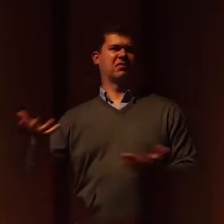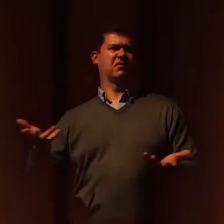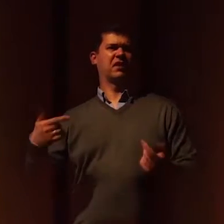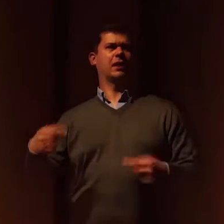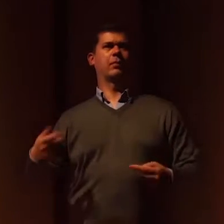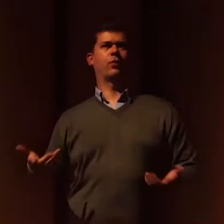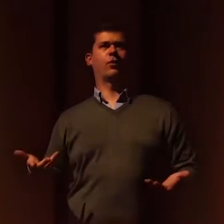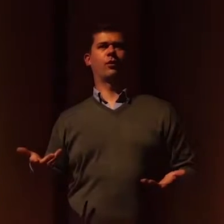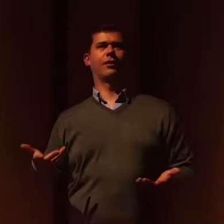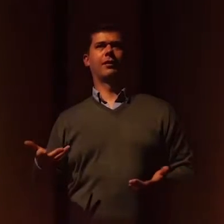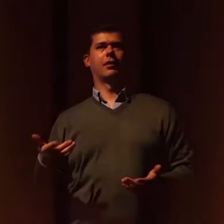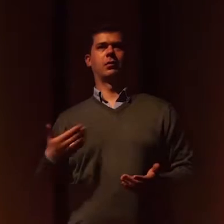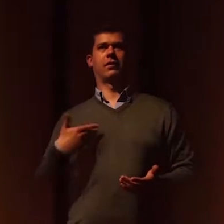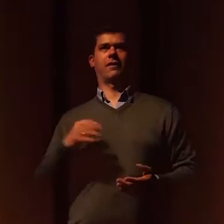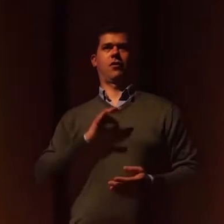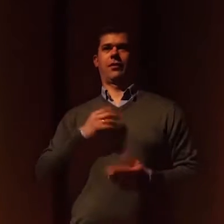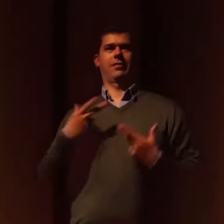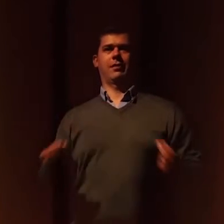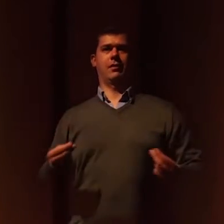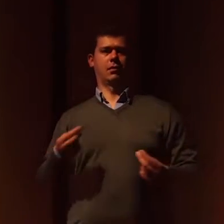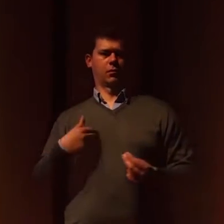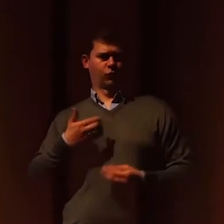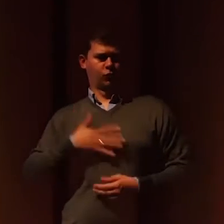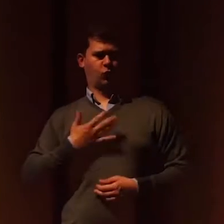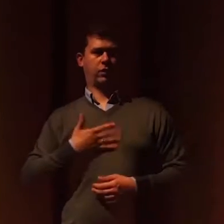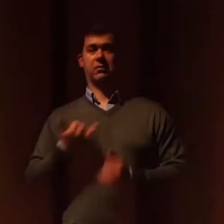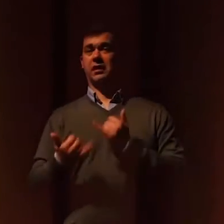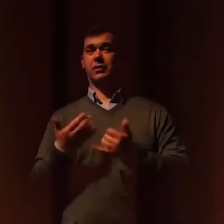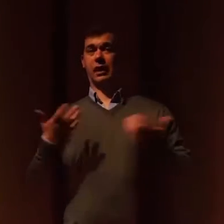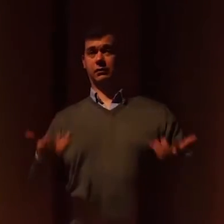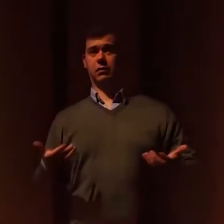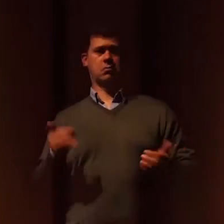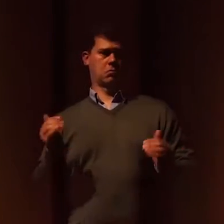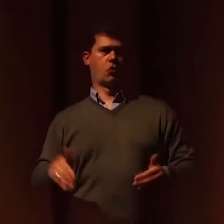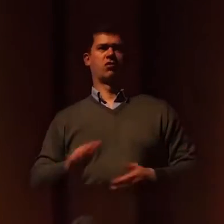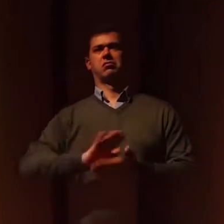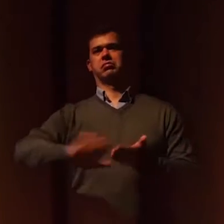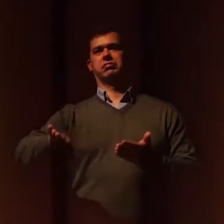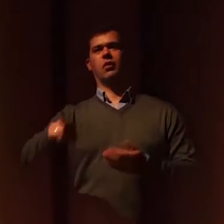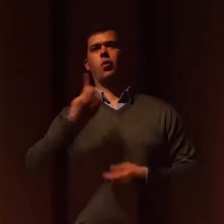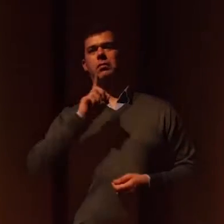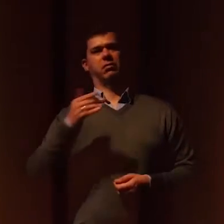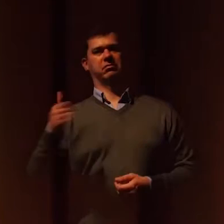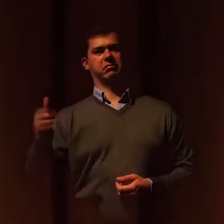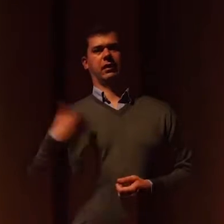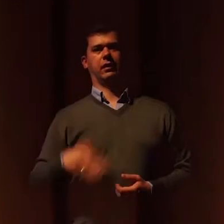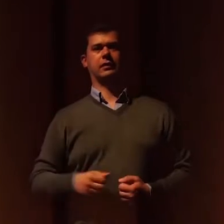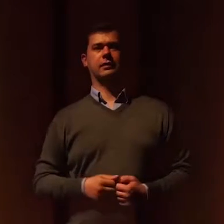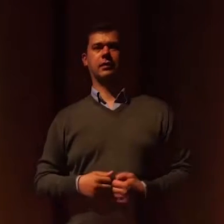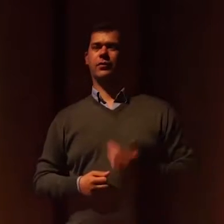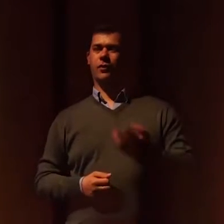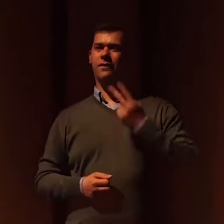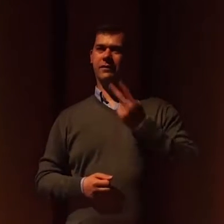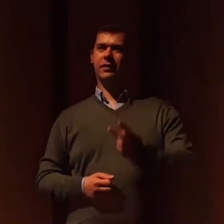nie od tego nie odcinał miał pełne przekonanie że jeżeli chce to może dyskryminować jest prywatnym pracodawcą co